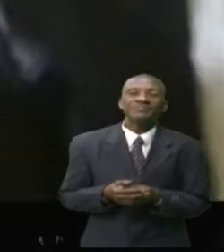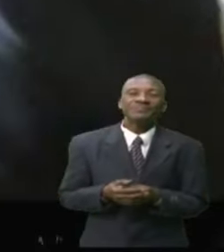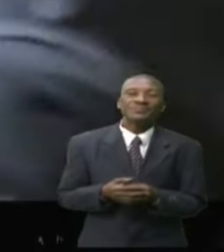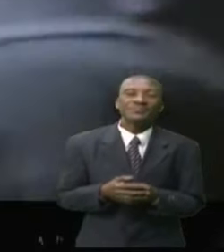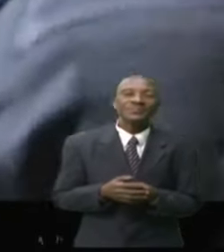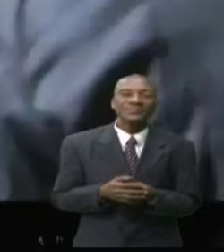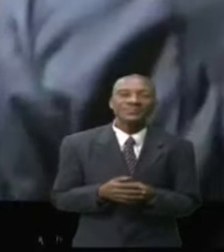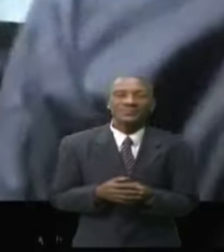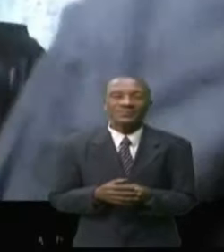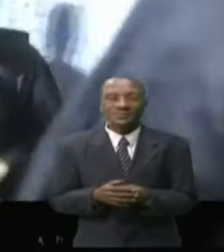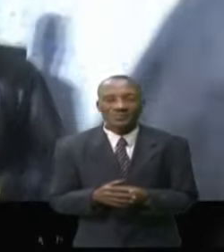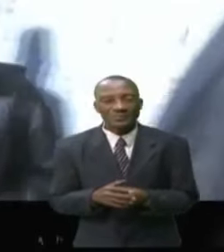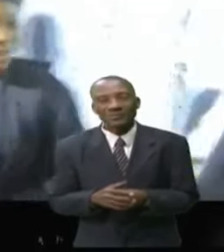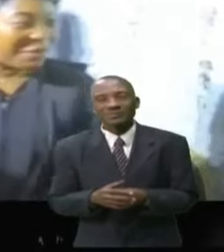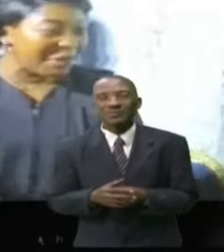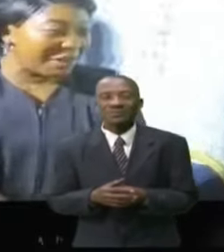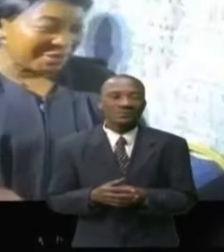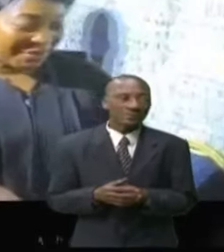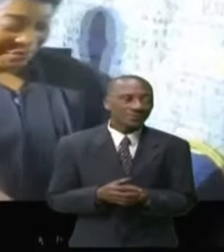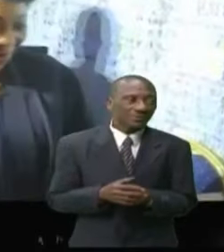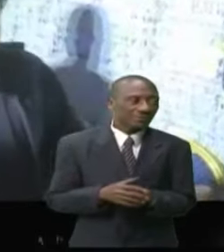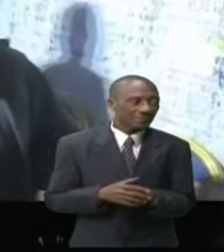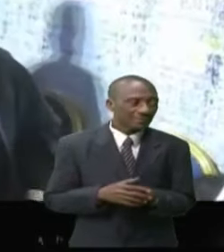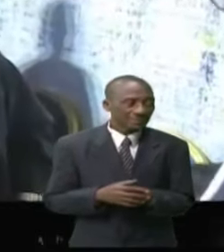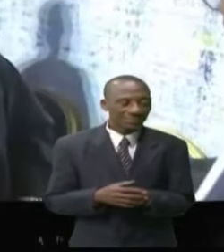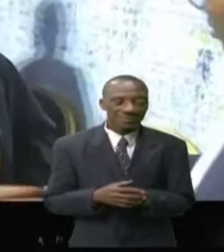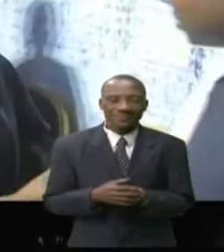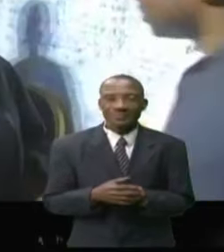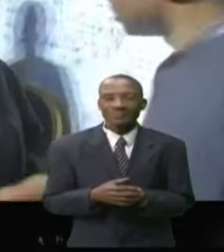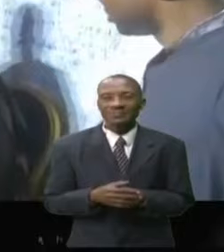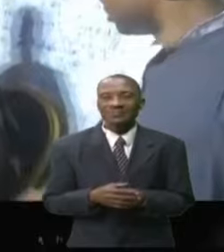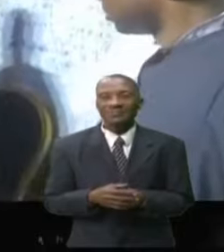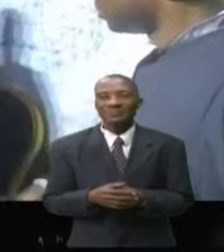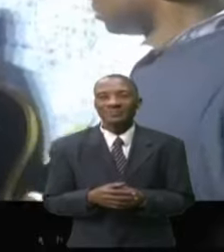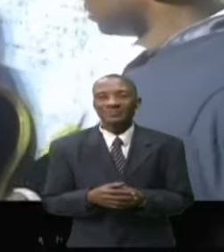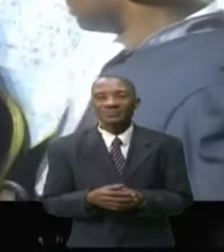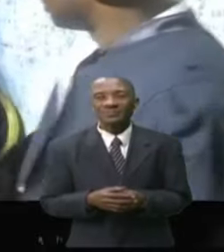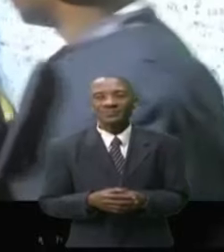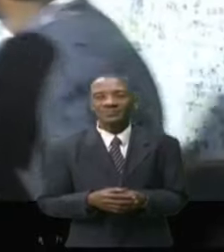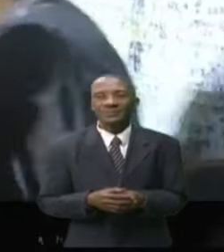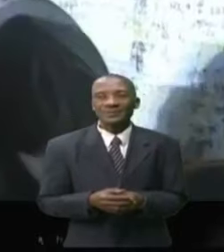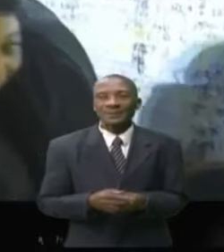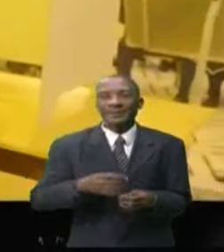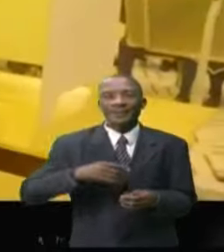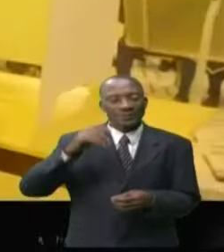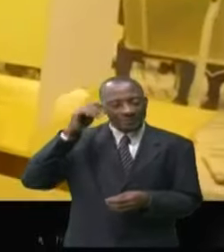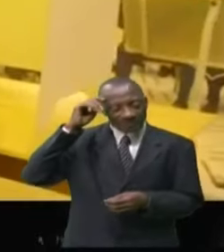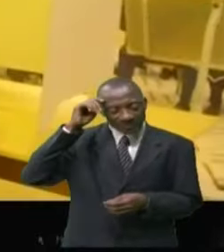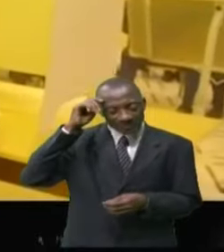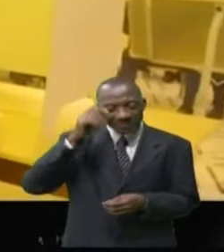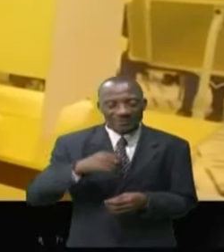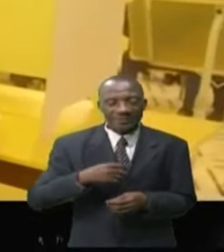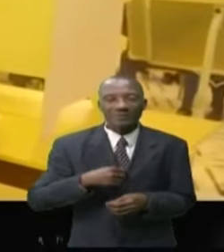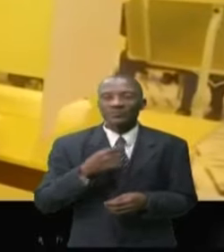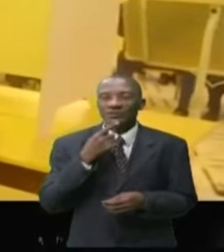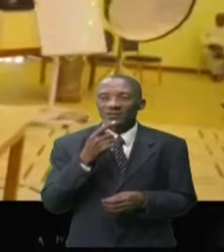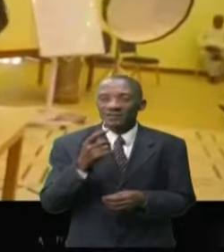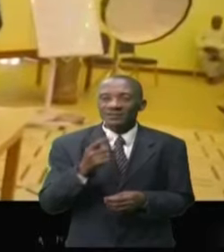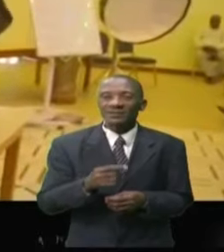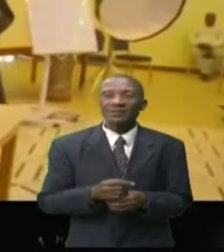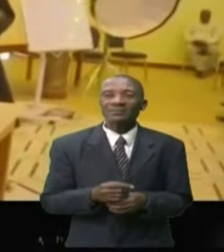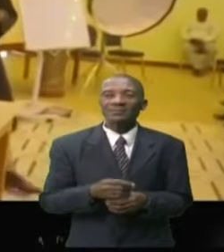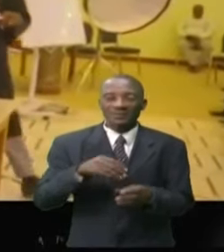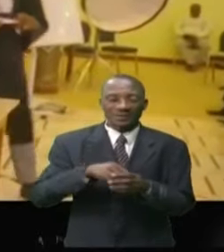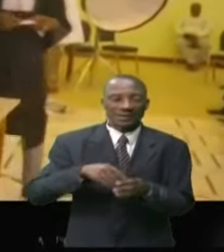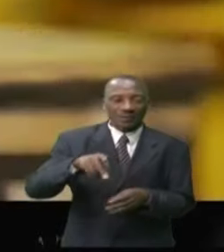complet 11 membres font leur entrée au sein du Conseil de l'Ordre organ de prise de décisions ils ont été élu le 24